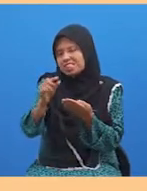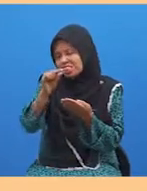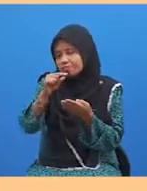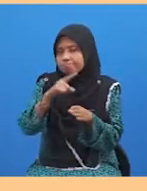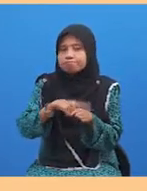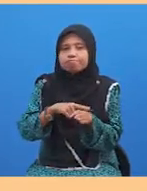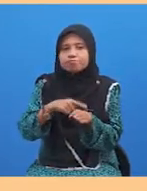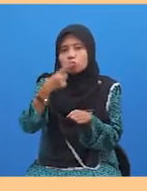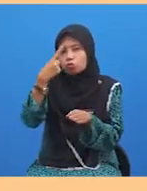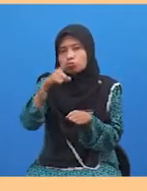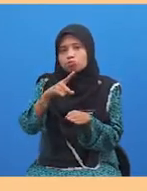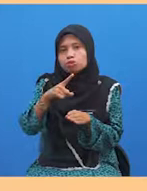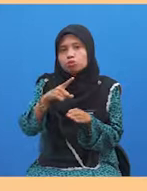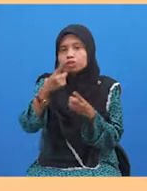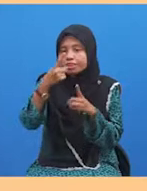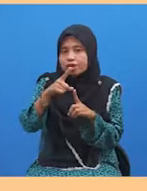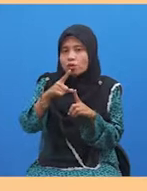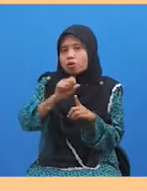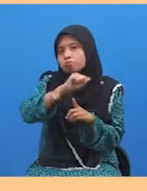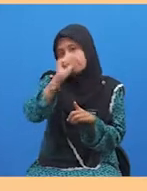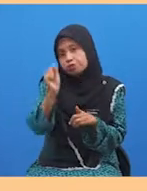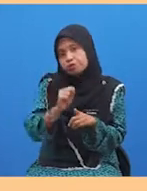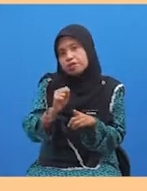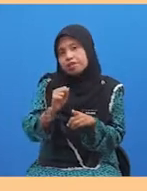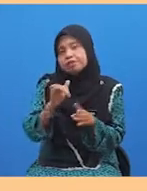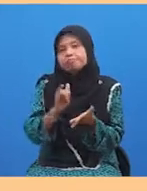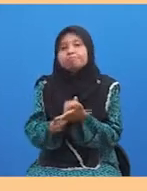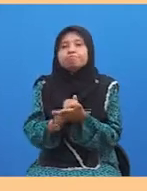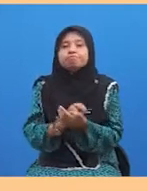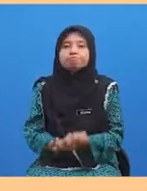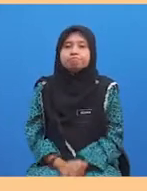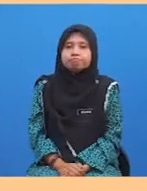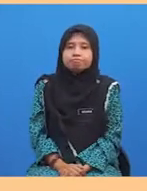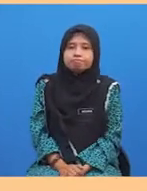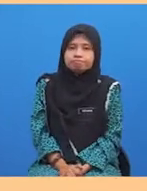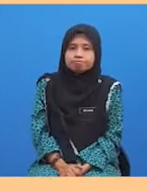sedikit masa untuk menjawab soalan tersebut.